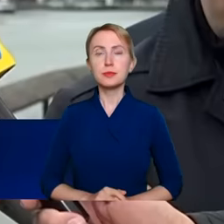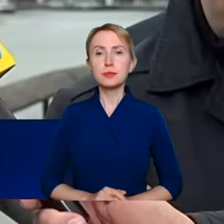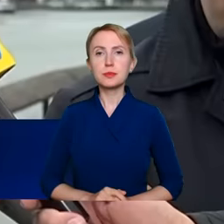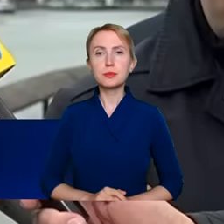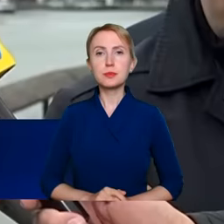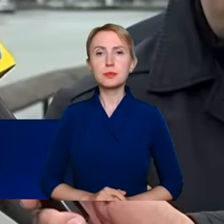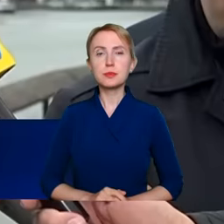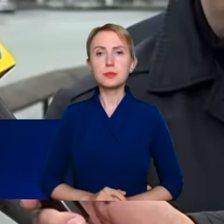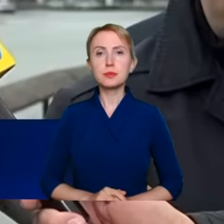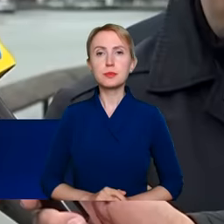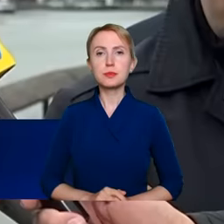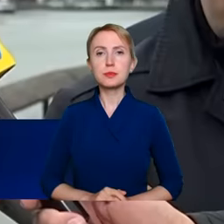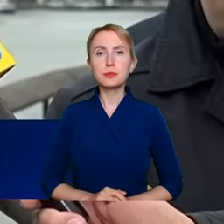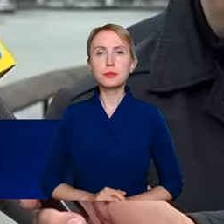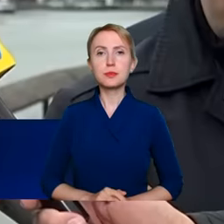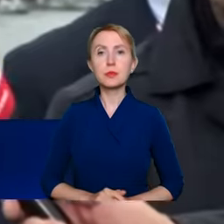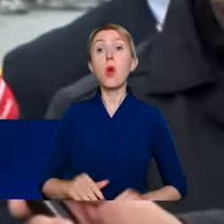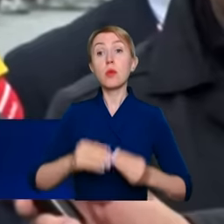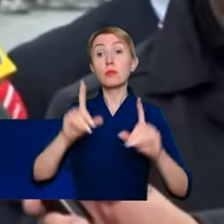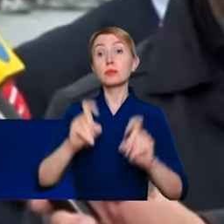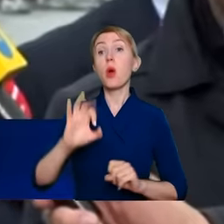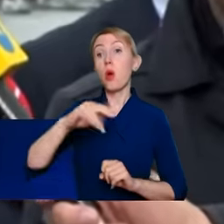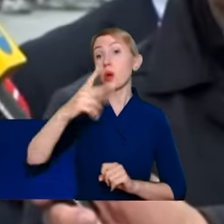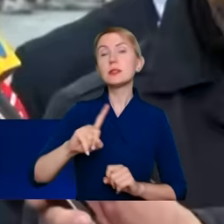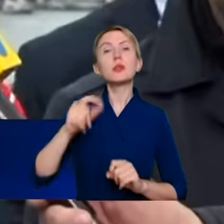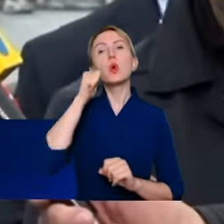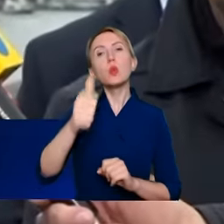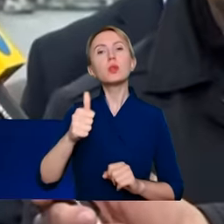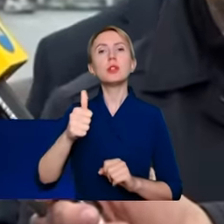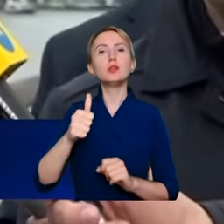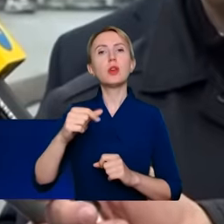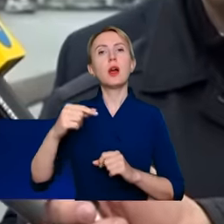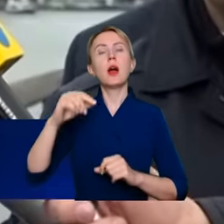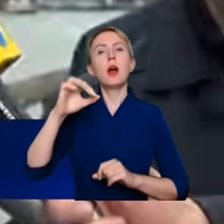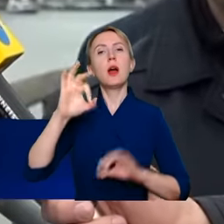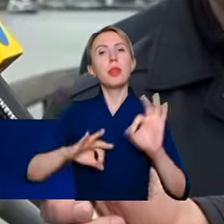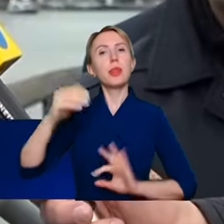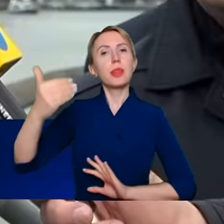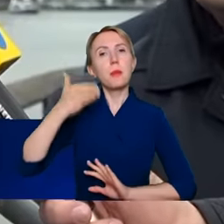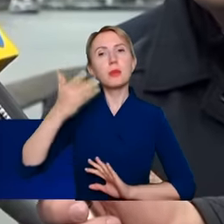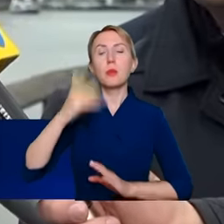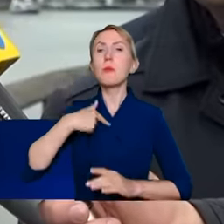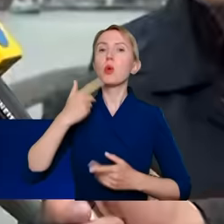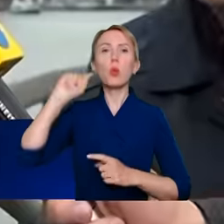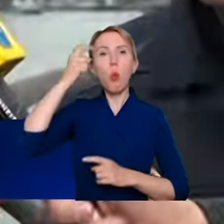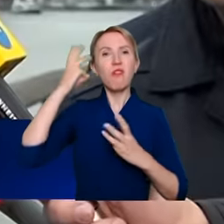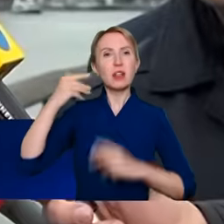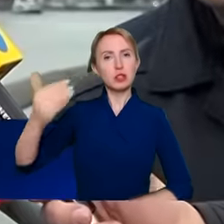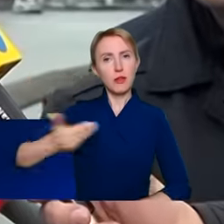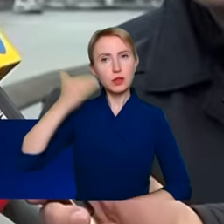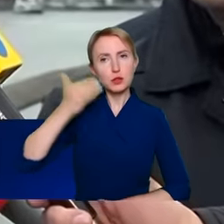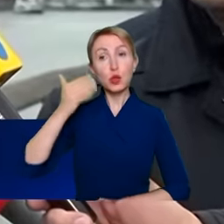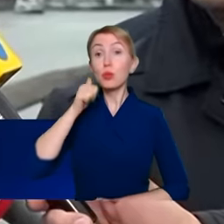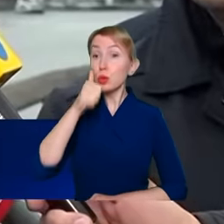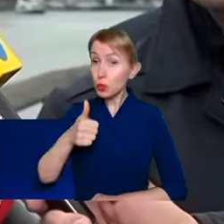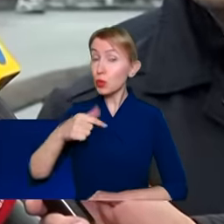Zjednoczonych, o jutrzejszej debacie także, w której ja będę uczestniczył. Mam tam jedno z kluczowych wystąpień. Także przed